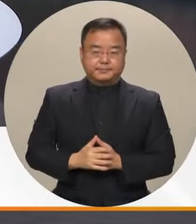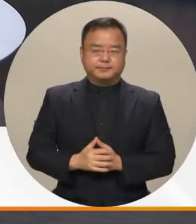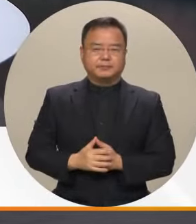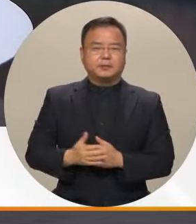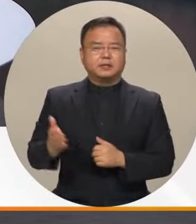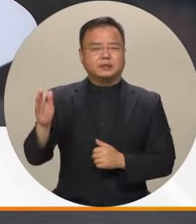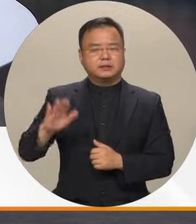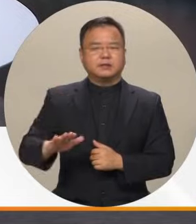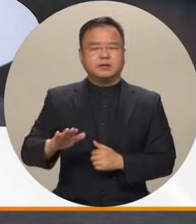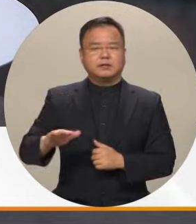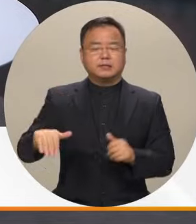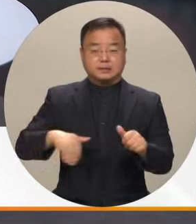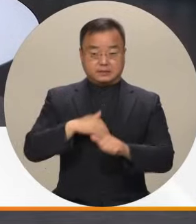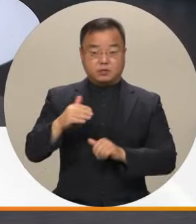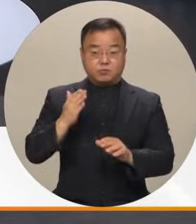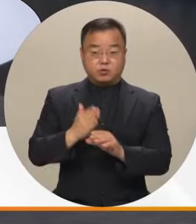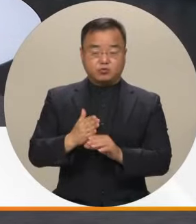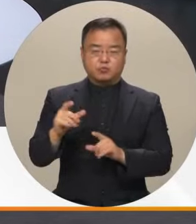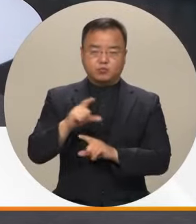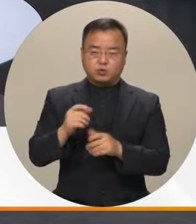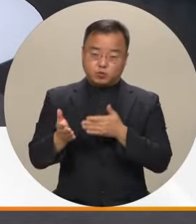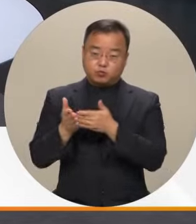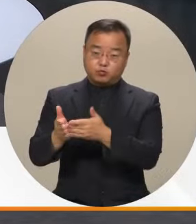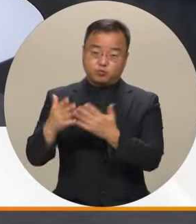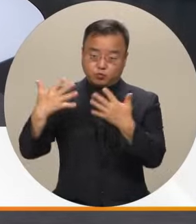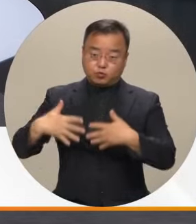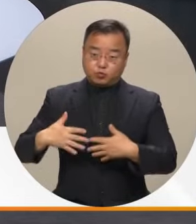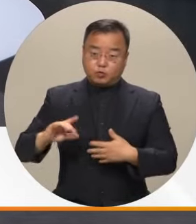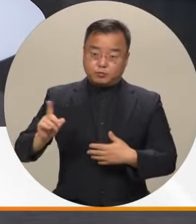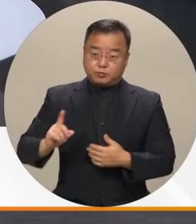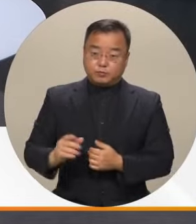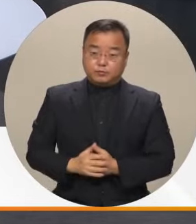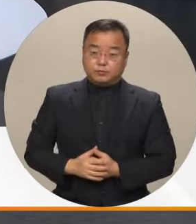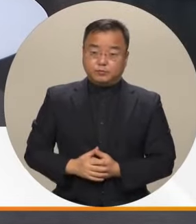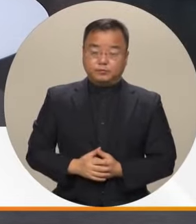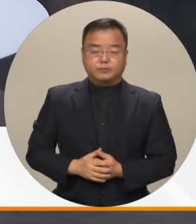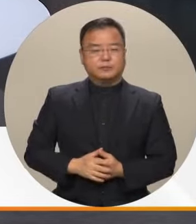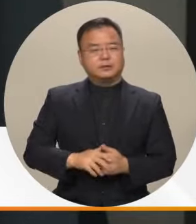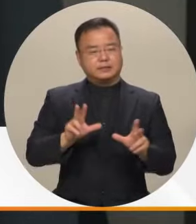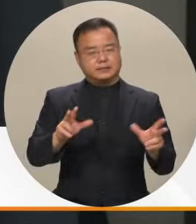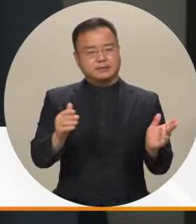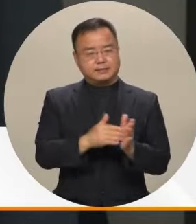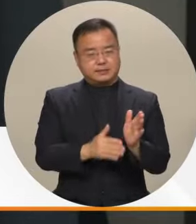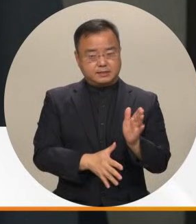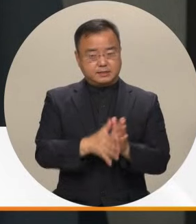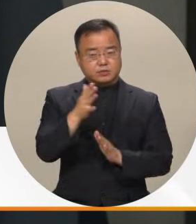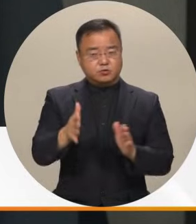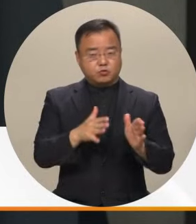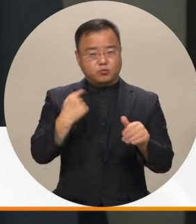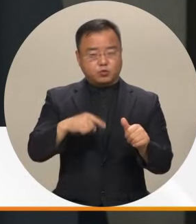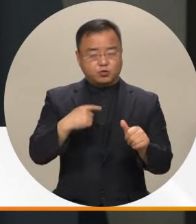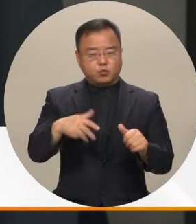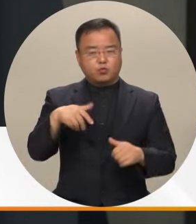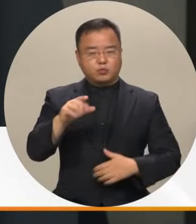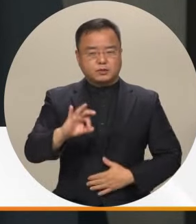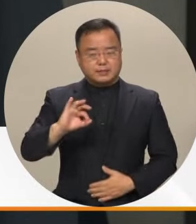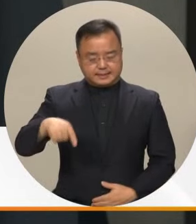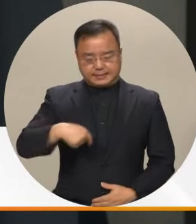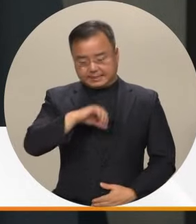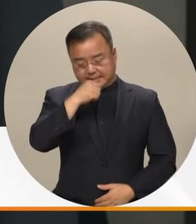그런데이 추가로 요구한 대목도 상당하다고 그렇습니다 사실 지금까지 시도교육청의 자체 예산으로